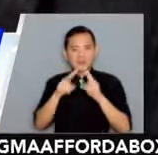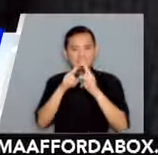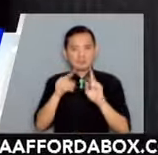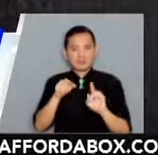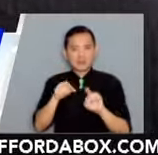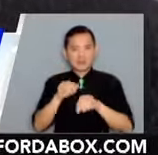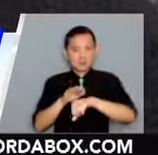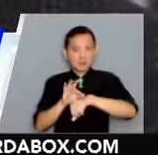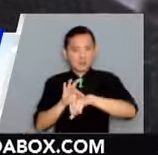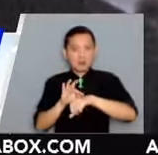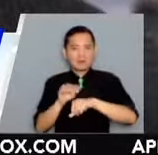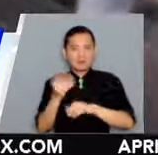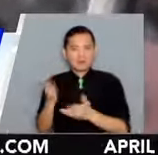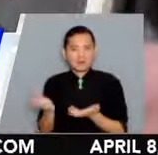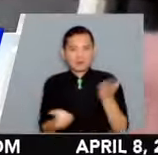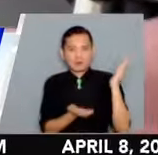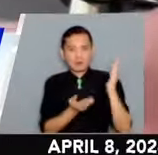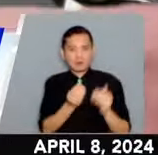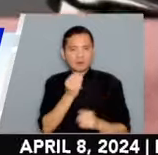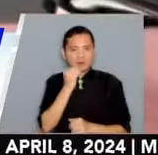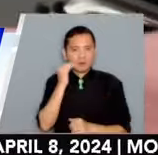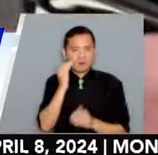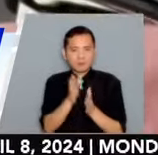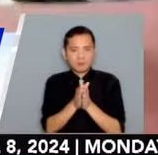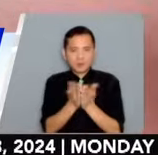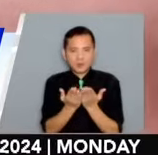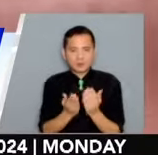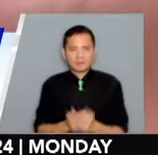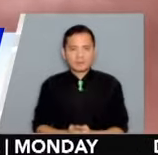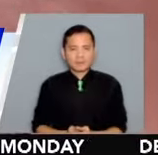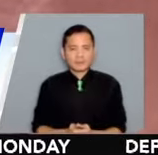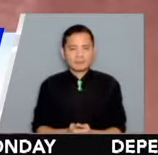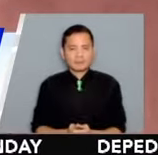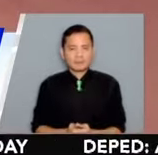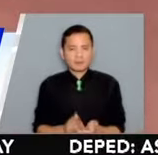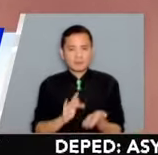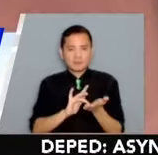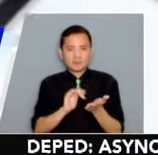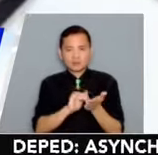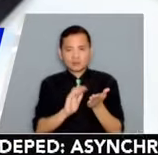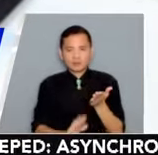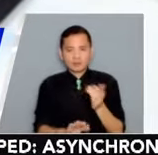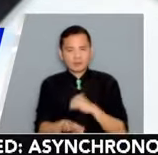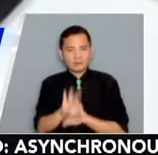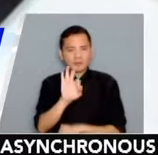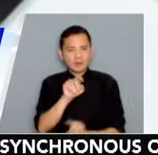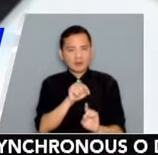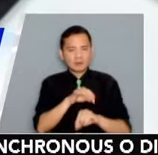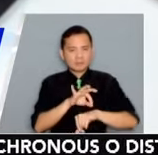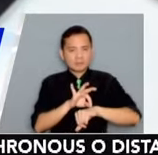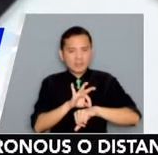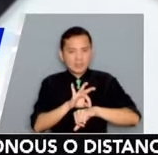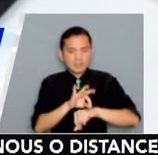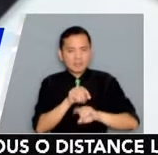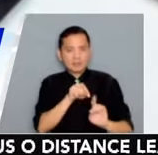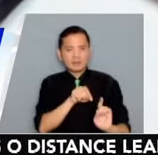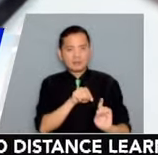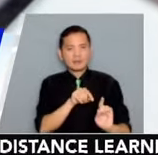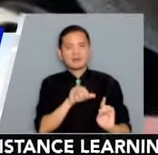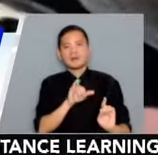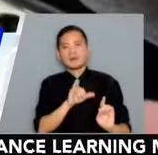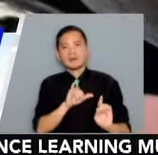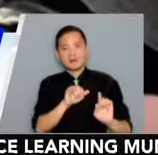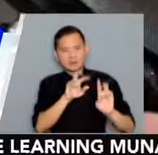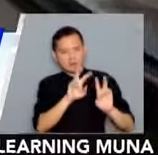ng mga pahina nito. Kinalauna nalaman ng medical student na ang bangkay na aktres ng nasabing play ay nasa kanyang autopsy table.